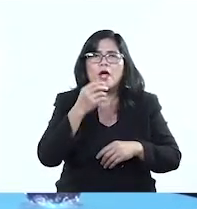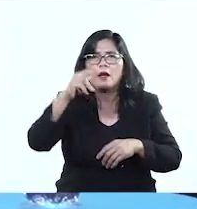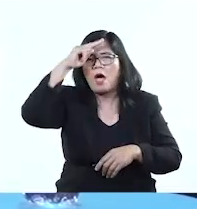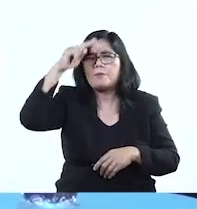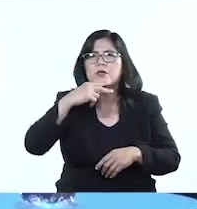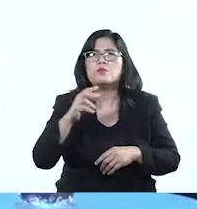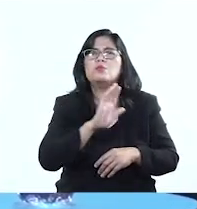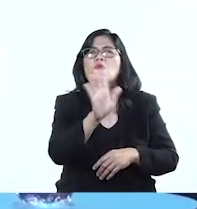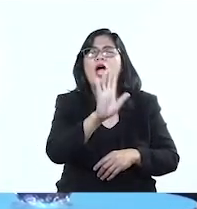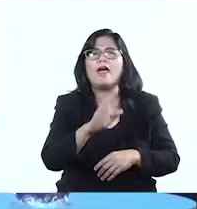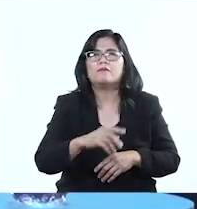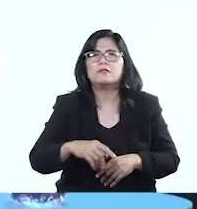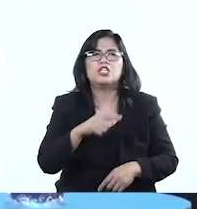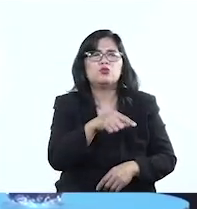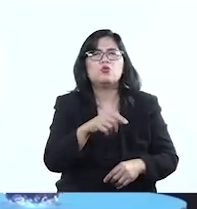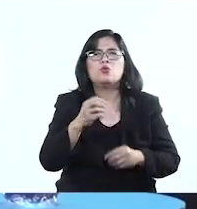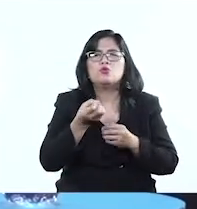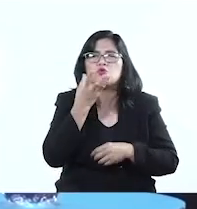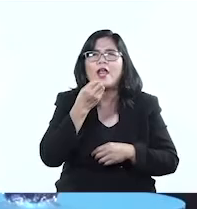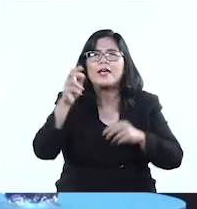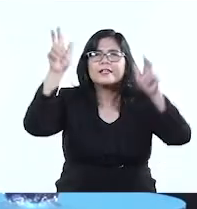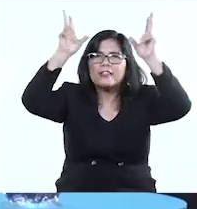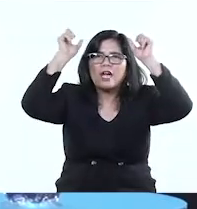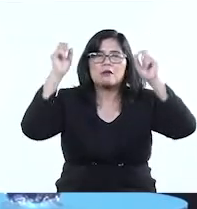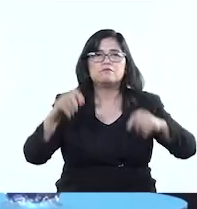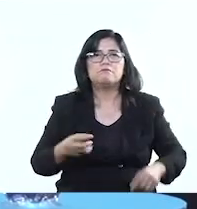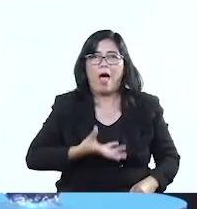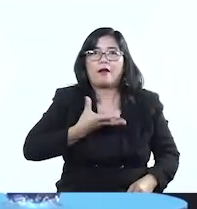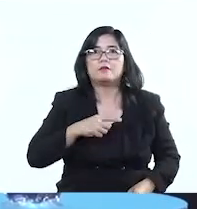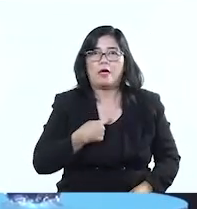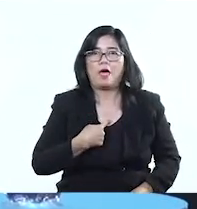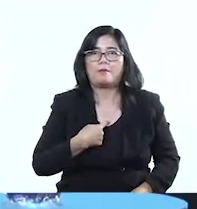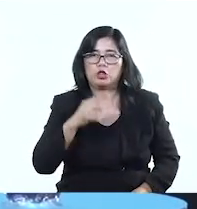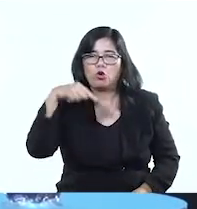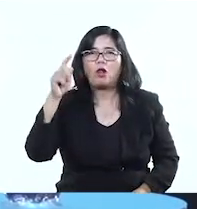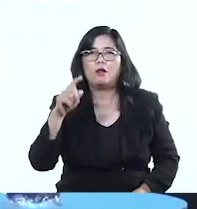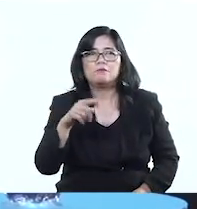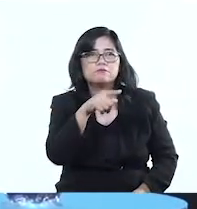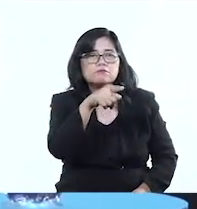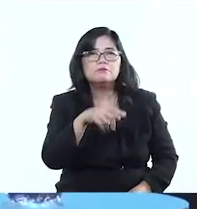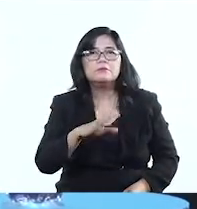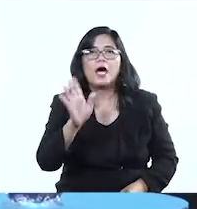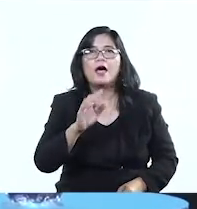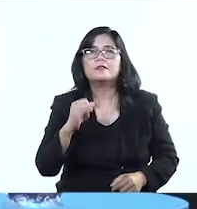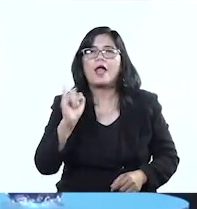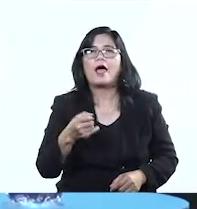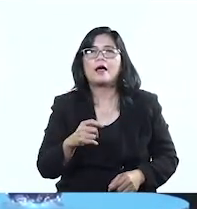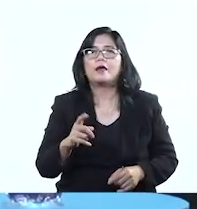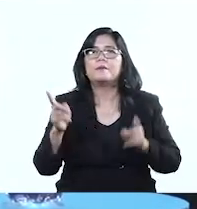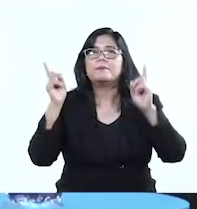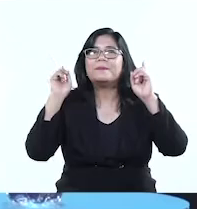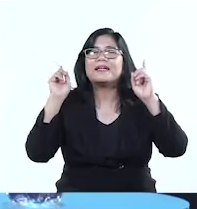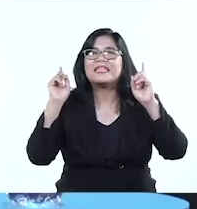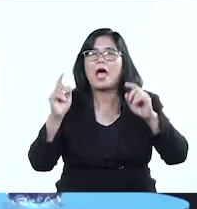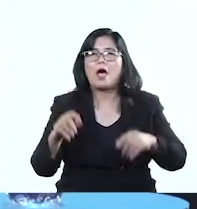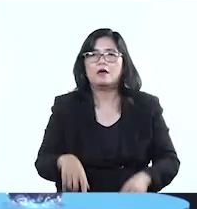Gilbert marah memang saya marah gara-gara lu Hai jangan salahkan pemerintah salahkan